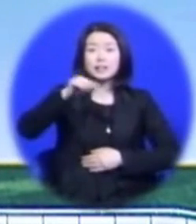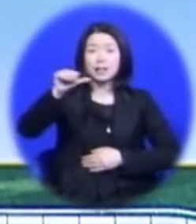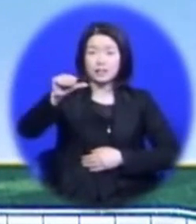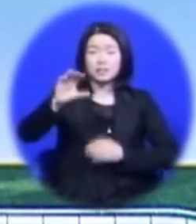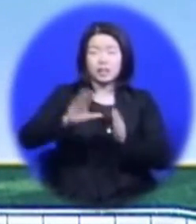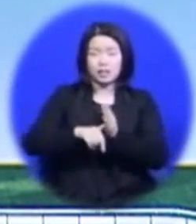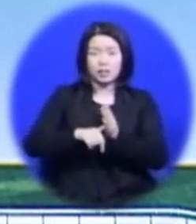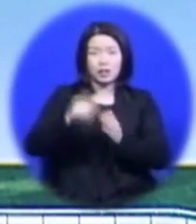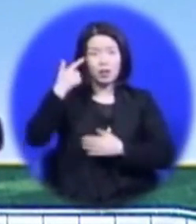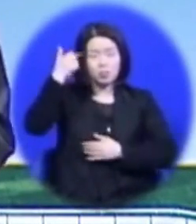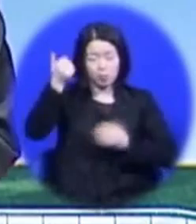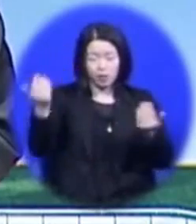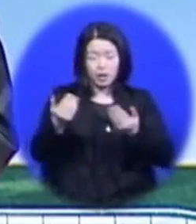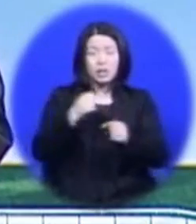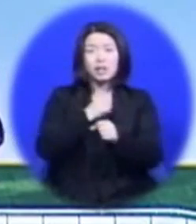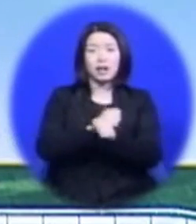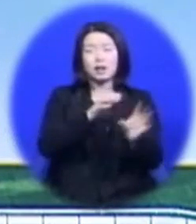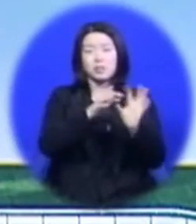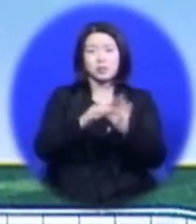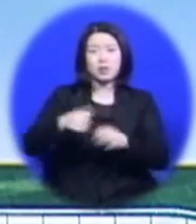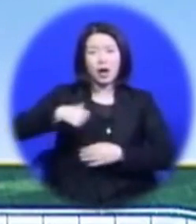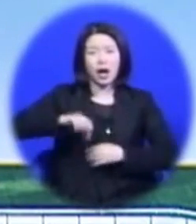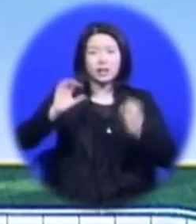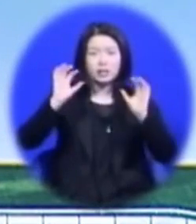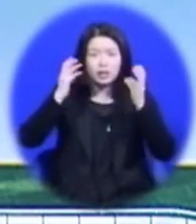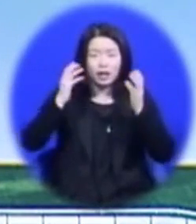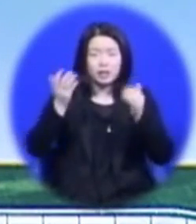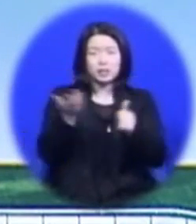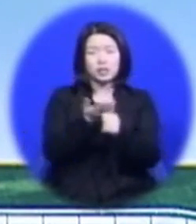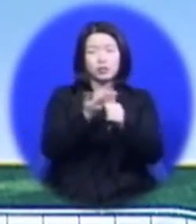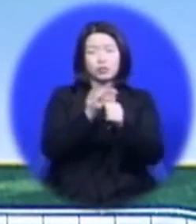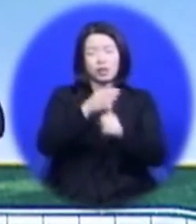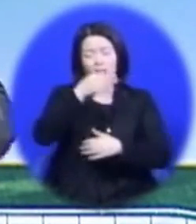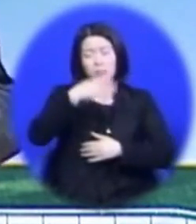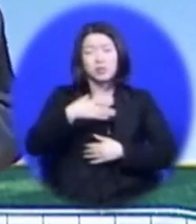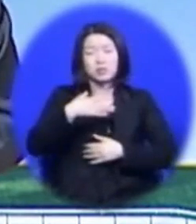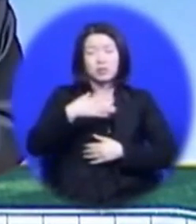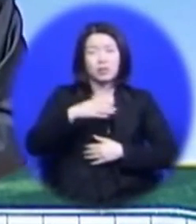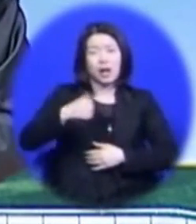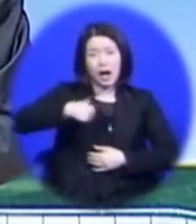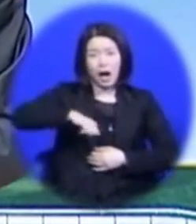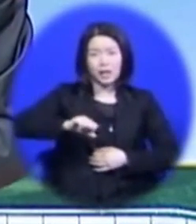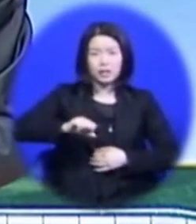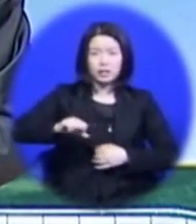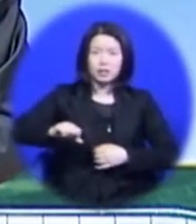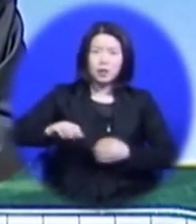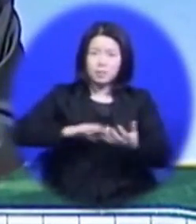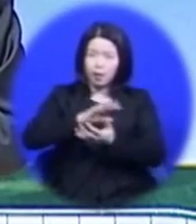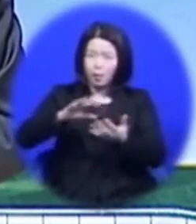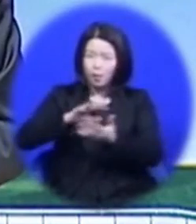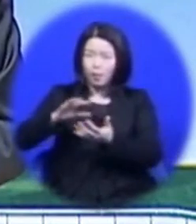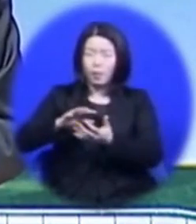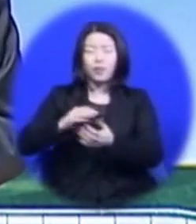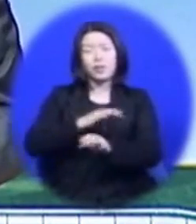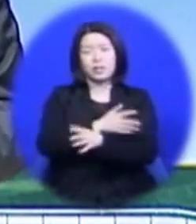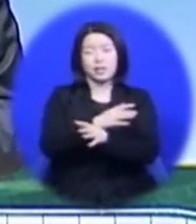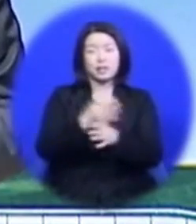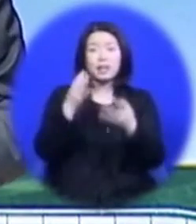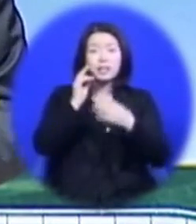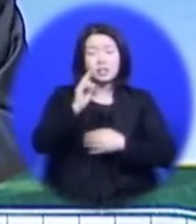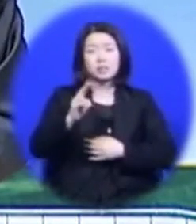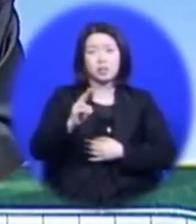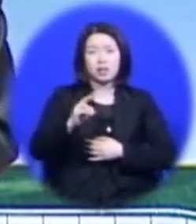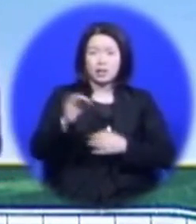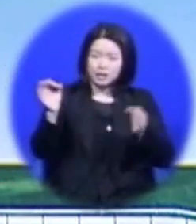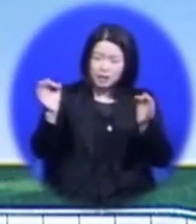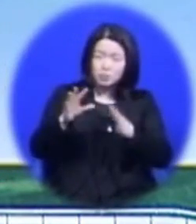아이들을 키우는 일이 굉장히 힘드셨답니다. 특히 아들이 아주 활발한 그런 활동력이 강해서 잠시도